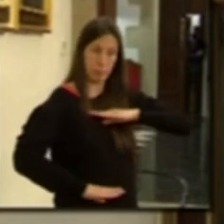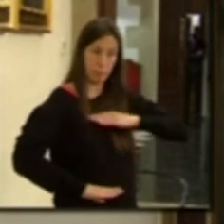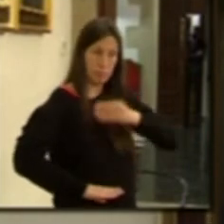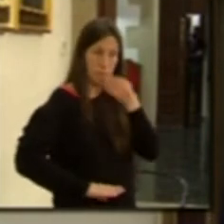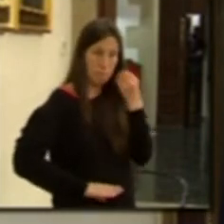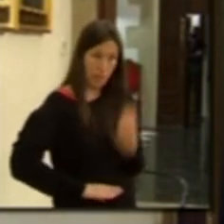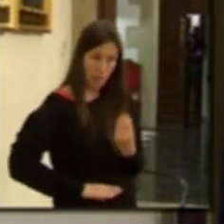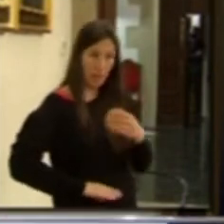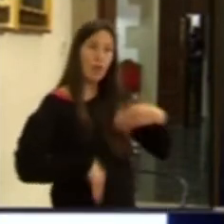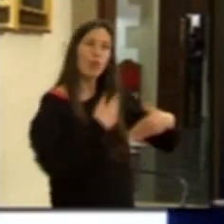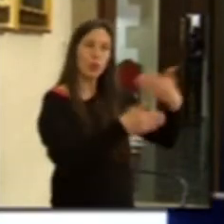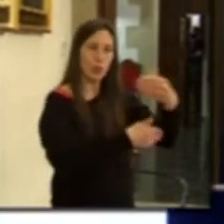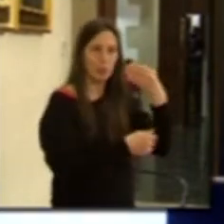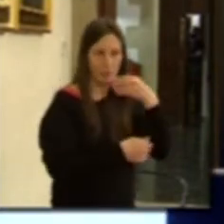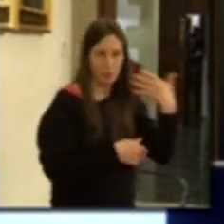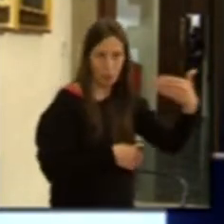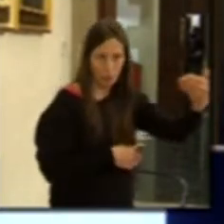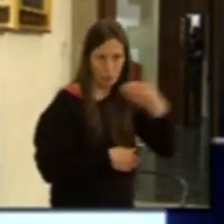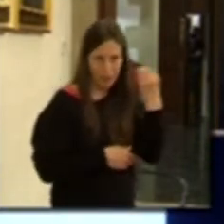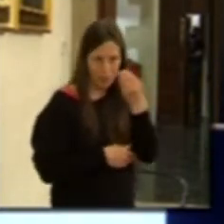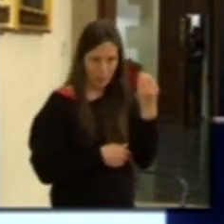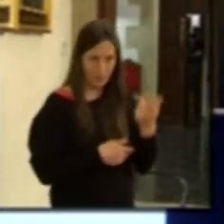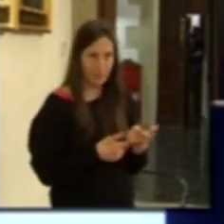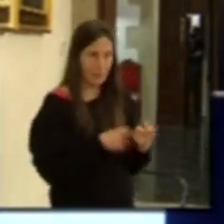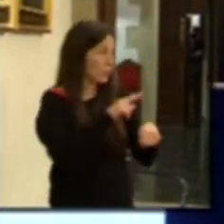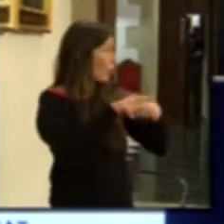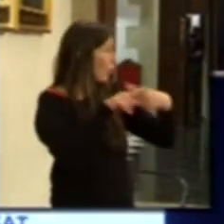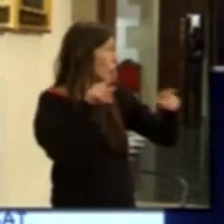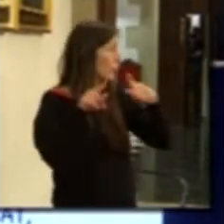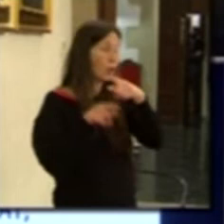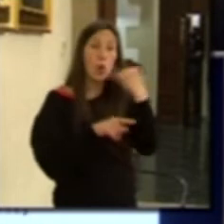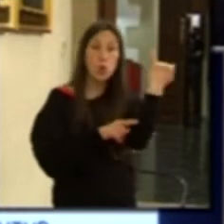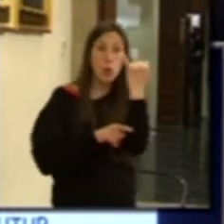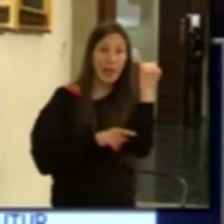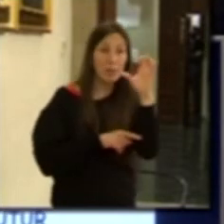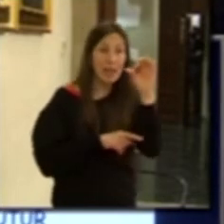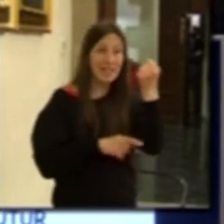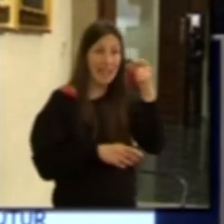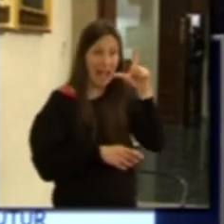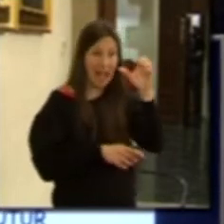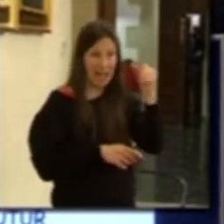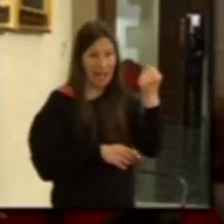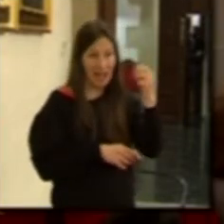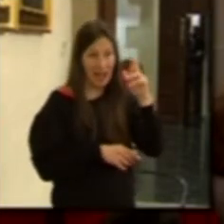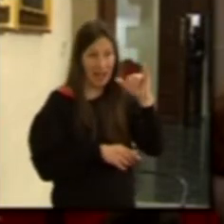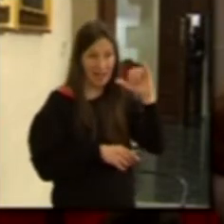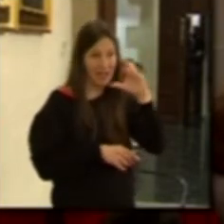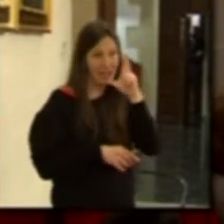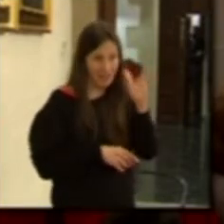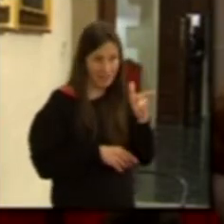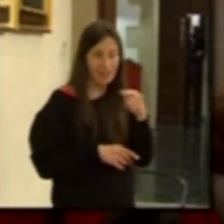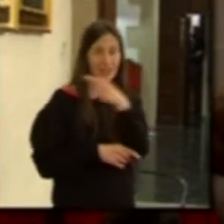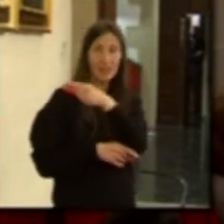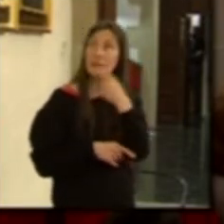tens. L'altra, que també m'agrada explicar a vegades, és en Joaquim Salarich, que ens lliga molt la part de que potser va escriure llibres, però sobretot ell